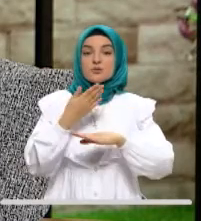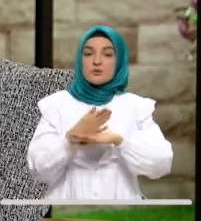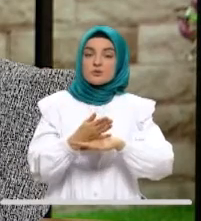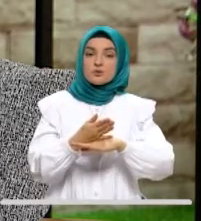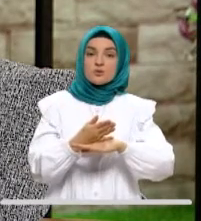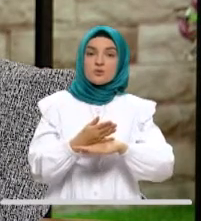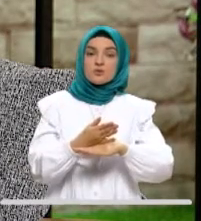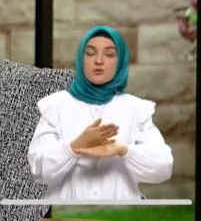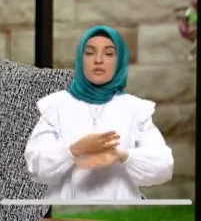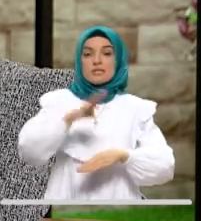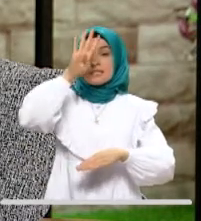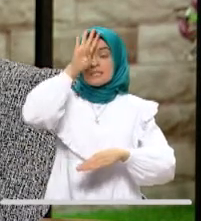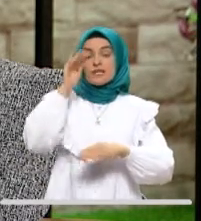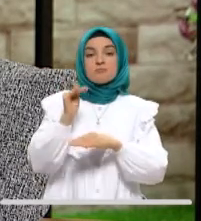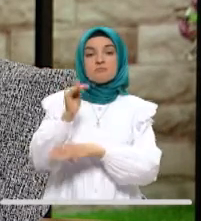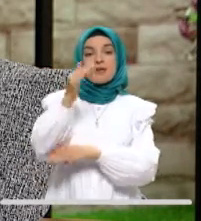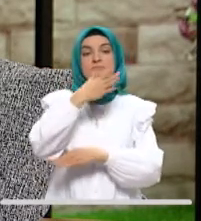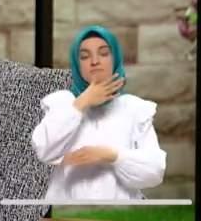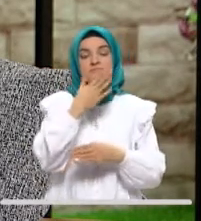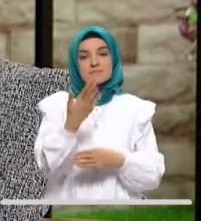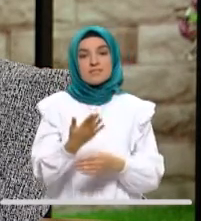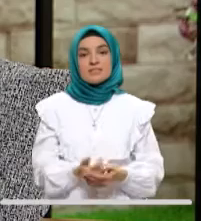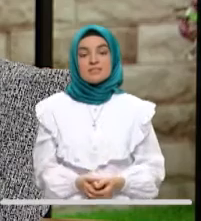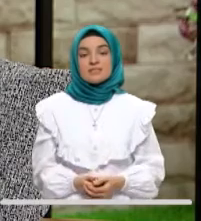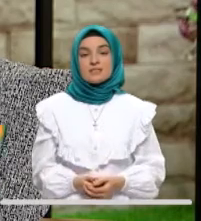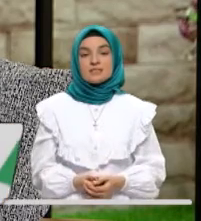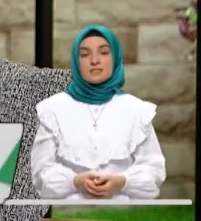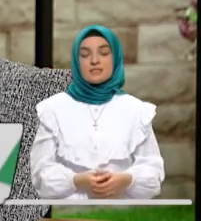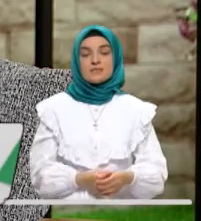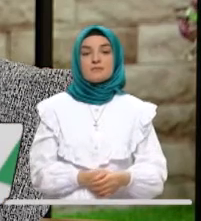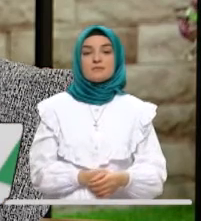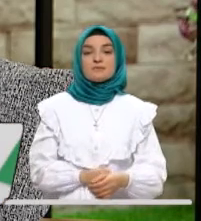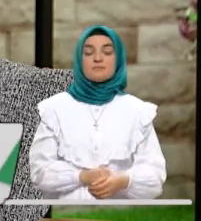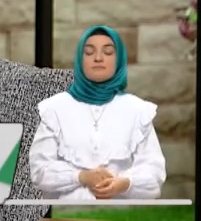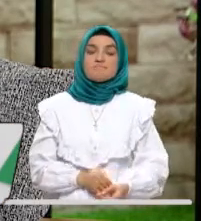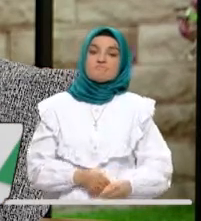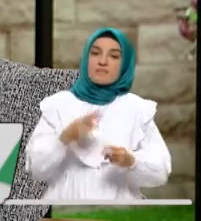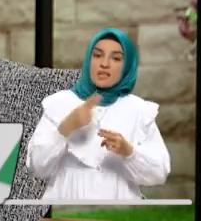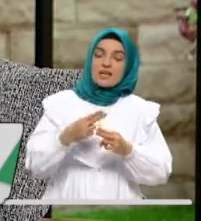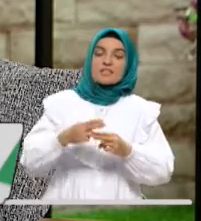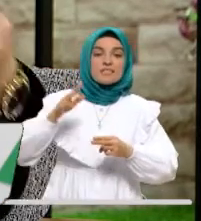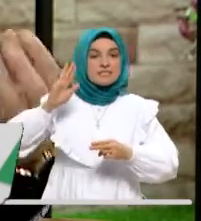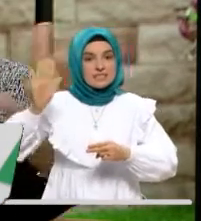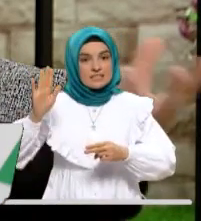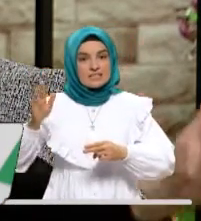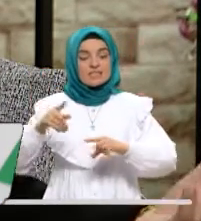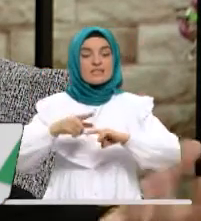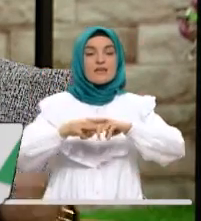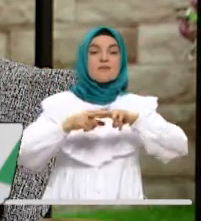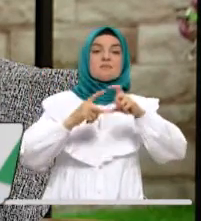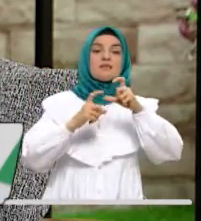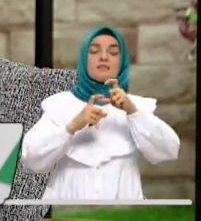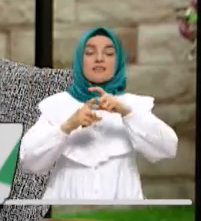şimdi İstanbul'da yaşadığınızı bilirsiniz. Bezmi Alem hadi gidelim bir şöyle bir sur içine. Haseki'den girelim Hürrem